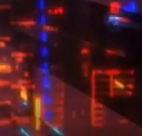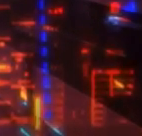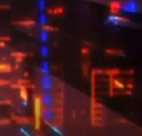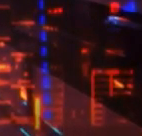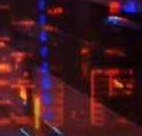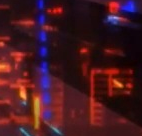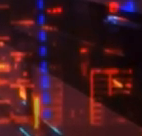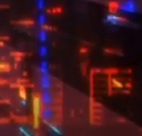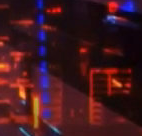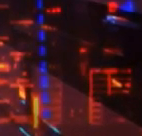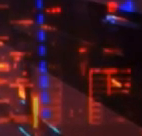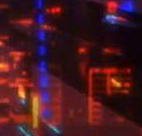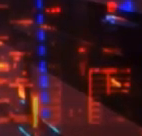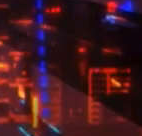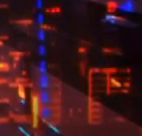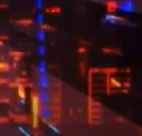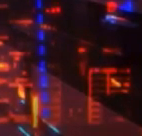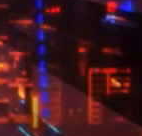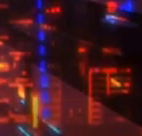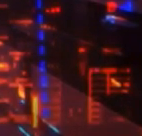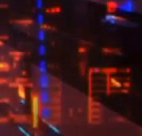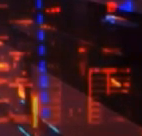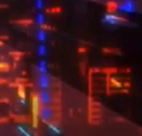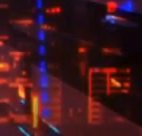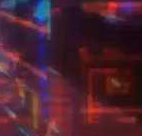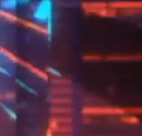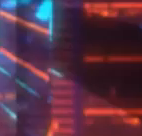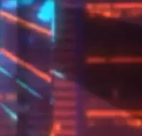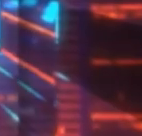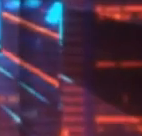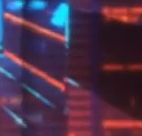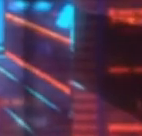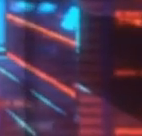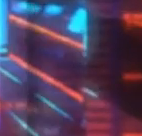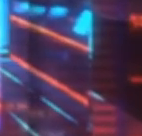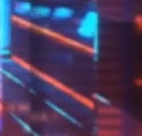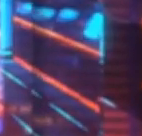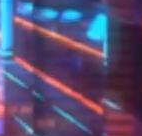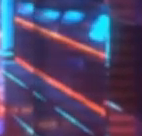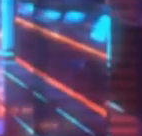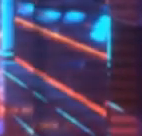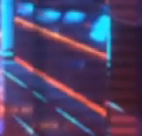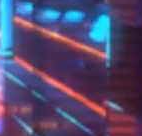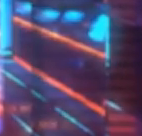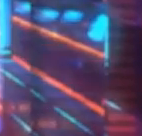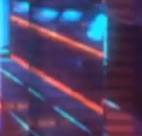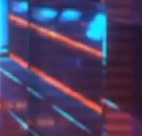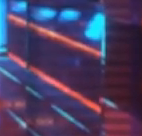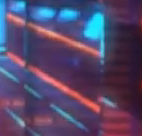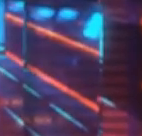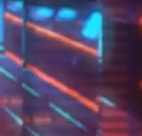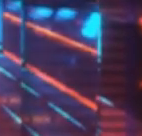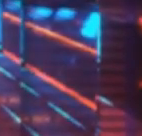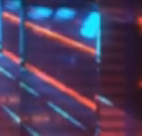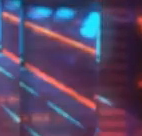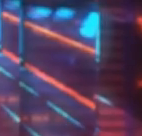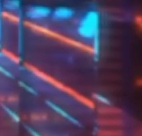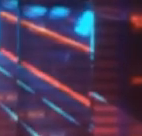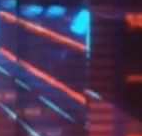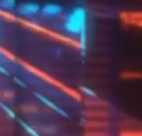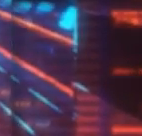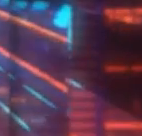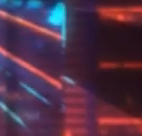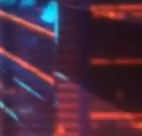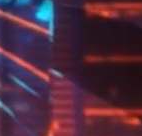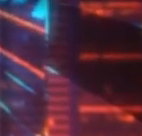kepercayaan rujuk sumber yang Shahih dan dipercayai Hai pikirin ya Anda ragu-ragu hentikan